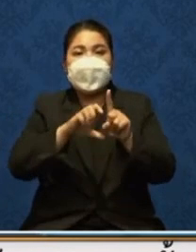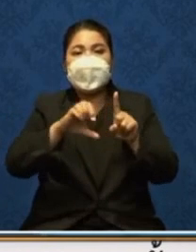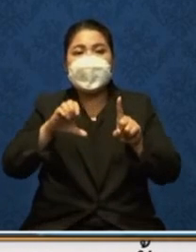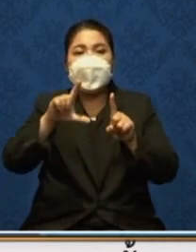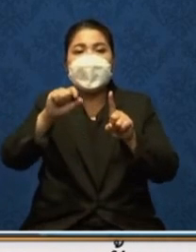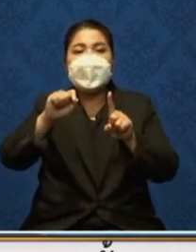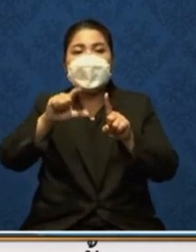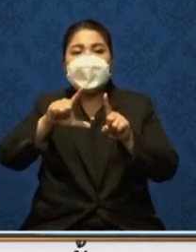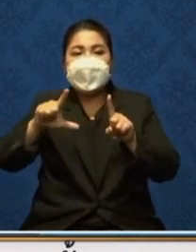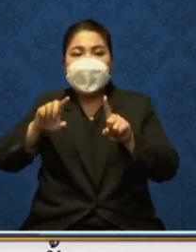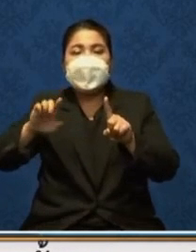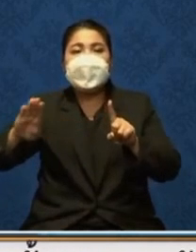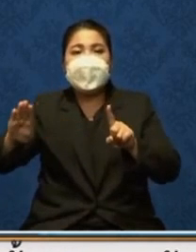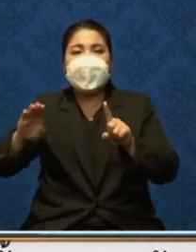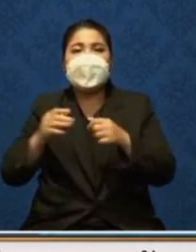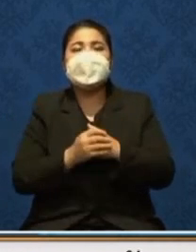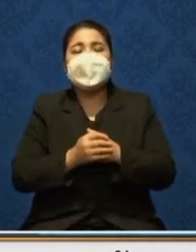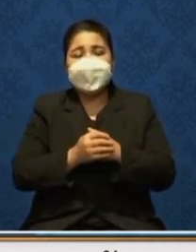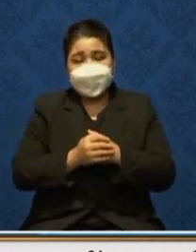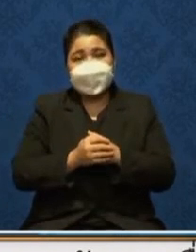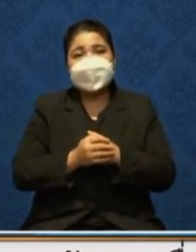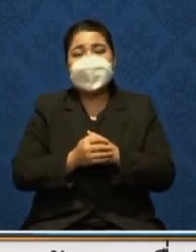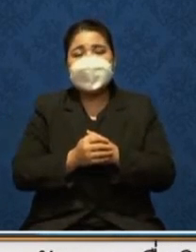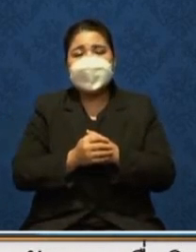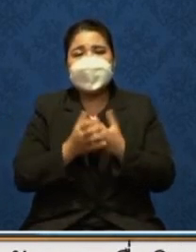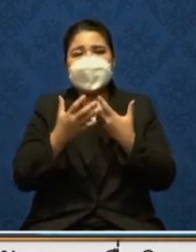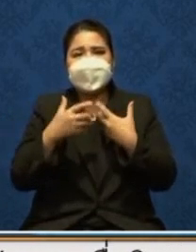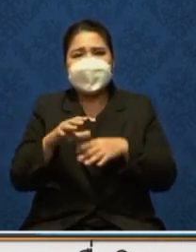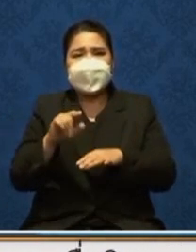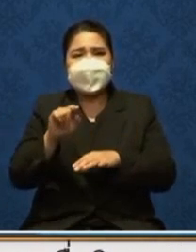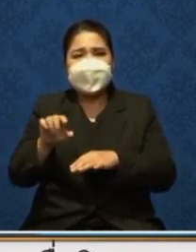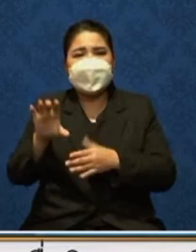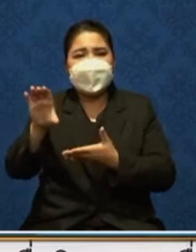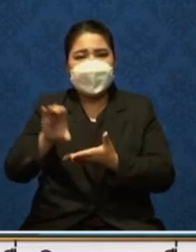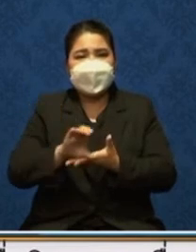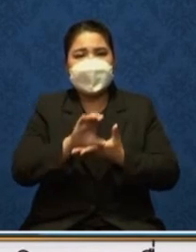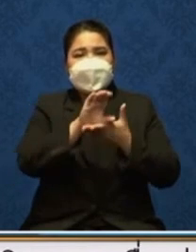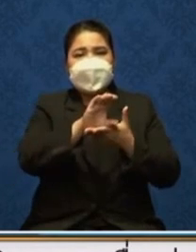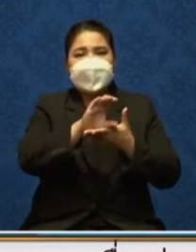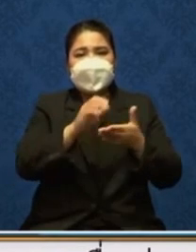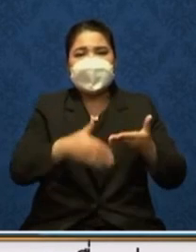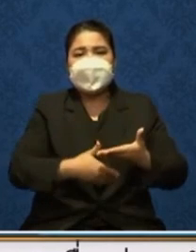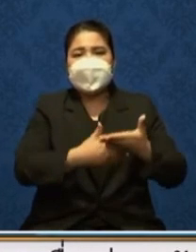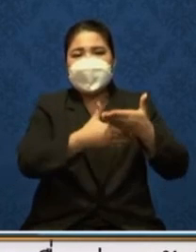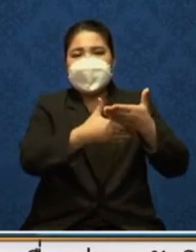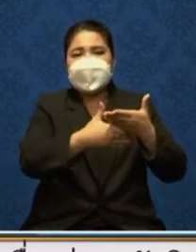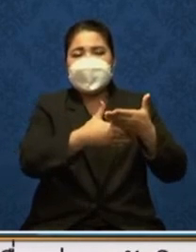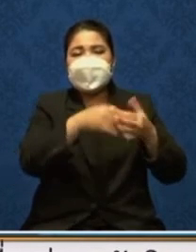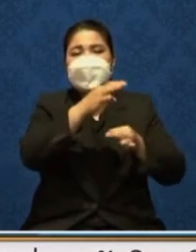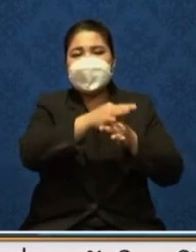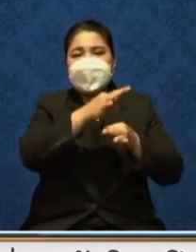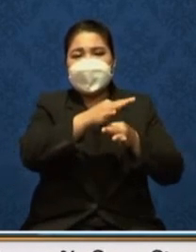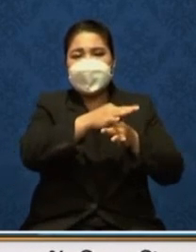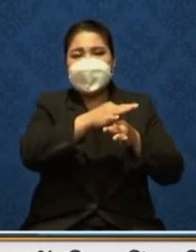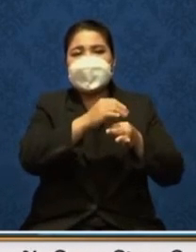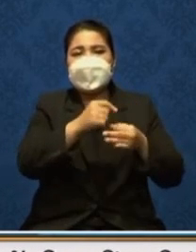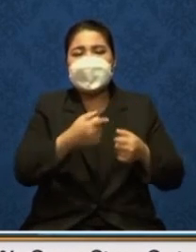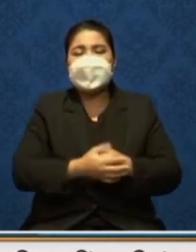ัั้ครับและเงินก้อนนี้สุท้ายมัตองถูกนำไปแดงในบญชีทับสนที่ยื่นตบปประชอในป 62